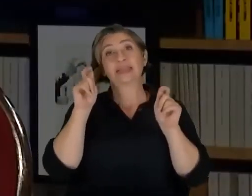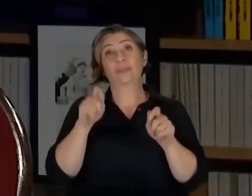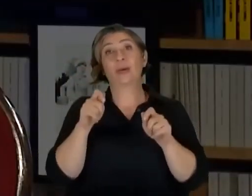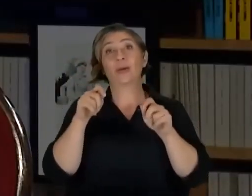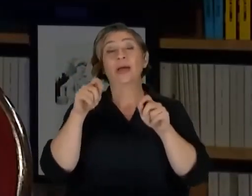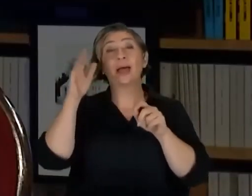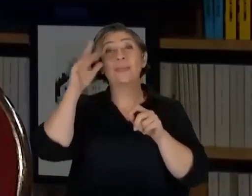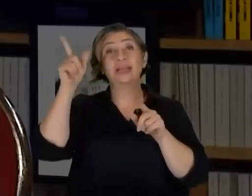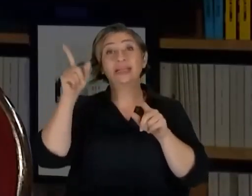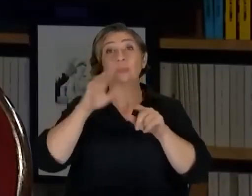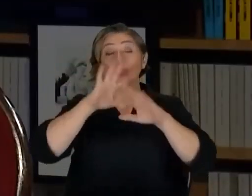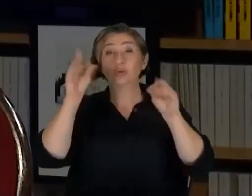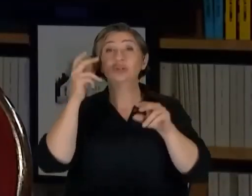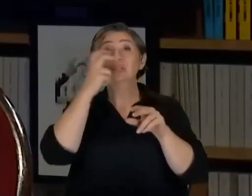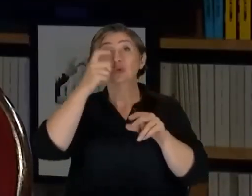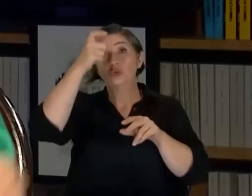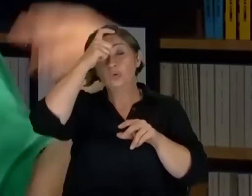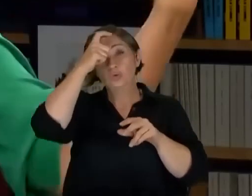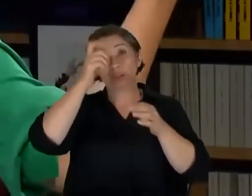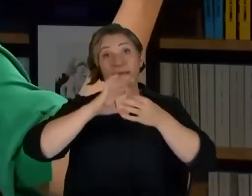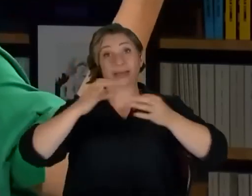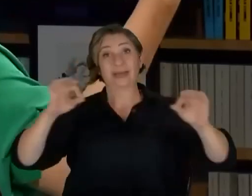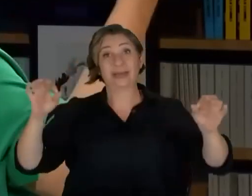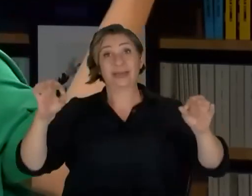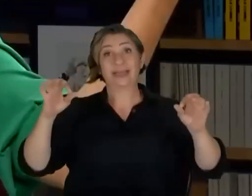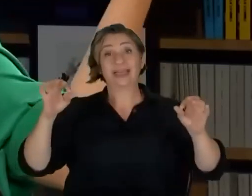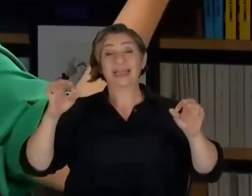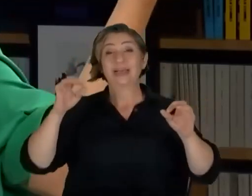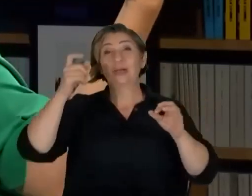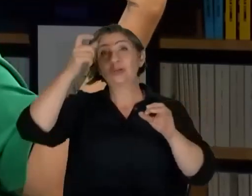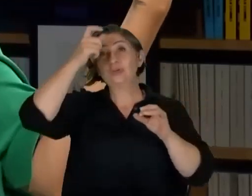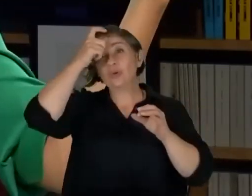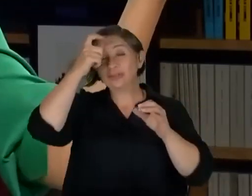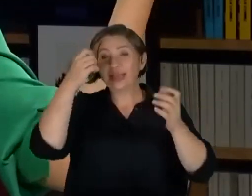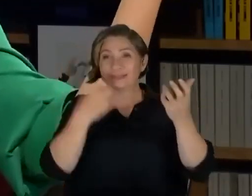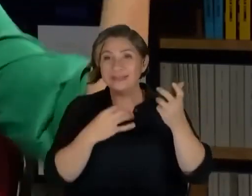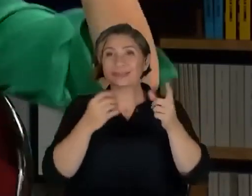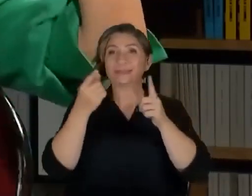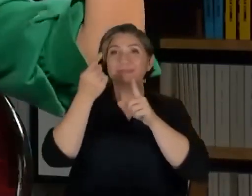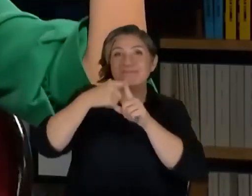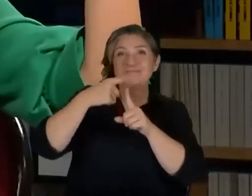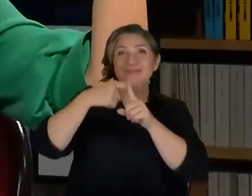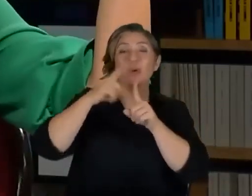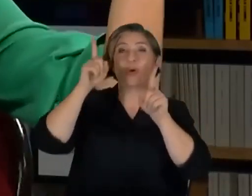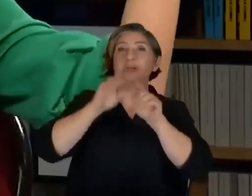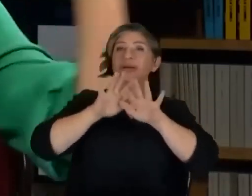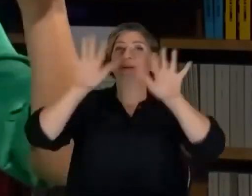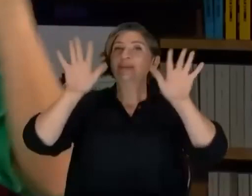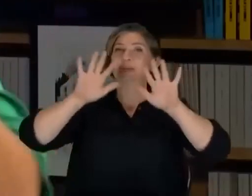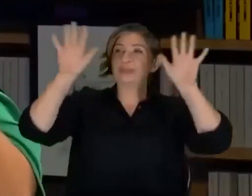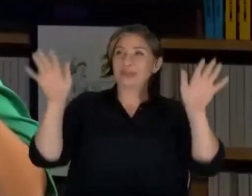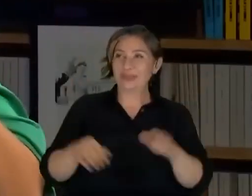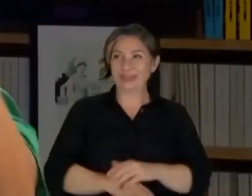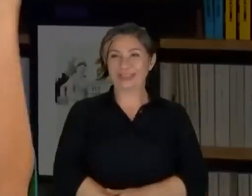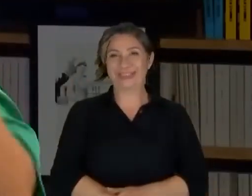zaten. Metropolitan'da da bütün şarkılarımız Türkçeydi. Yani Türkçe ezgilerin hepsi Metropolitan'da